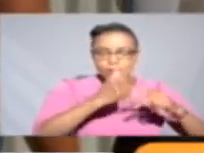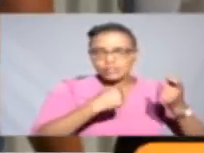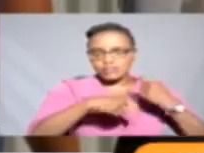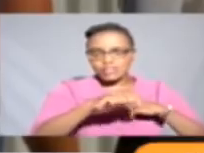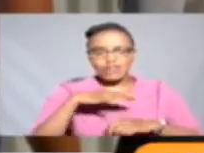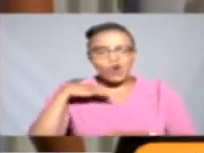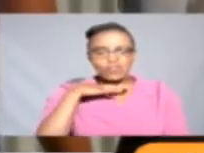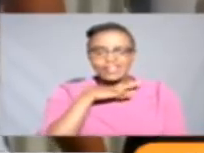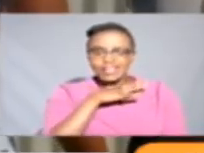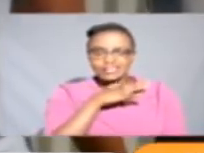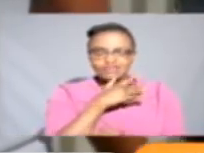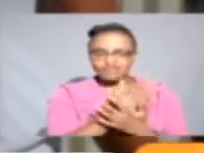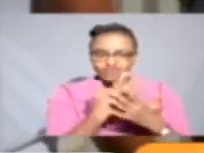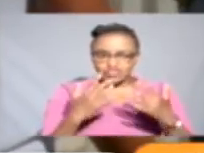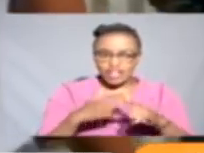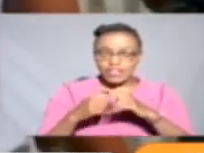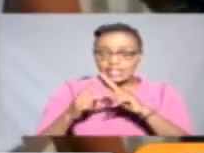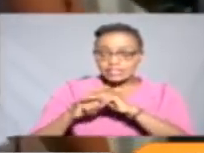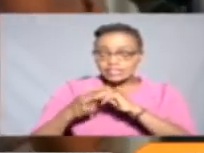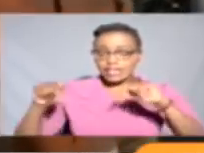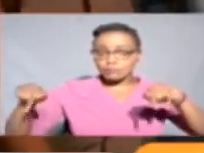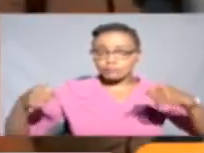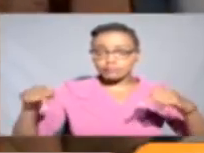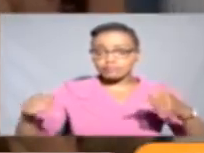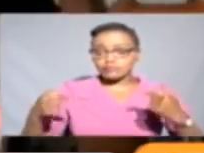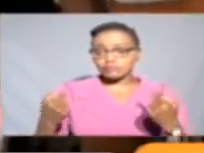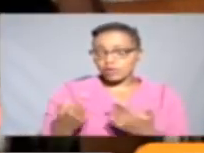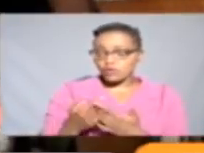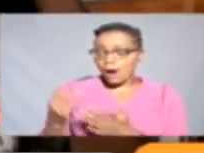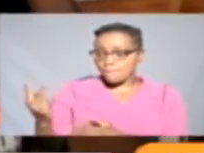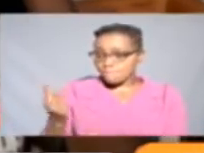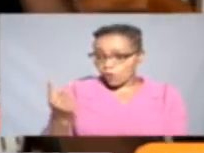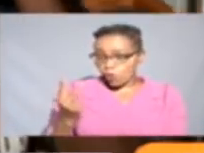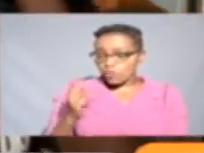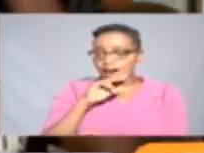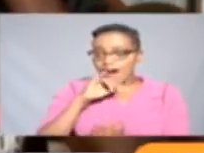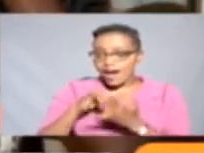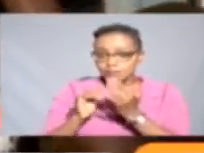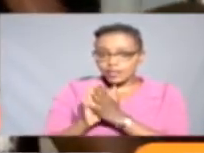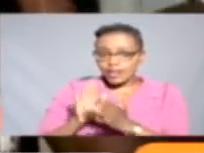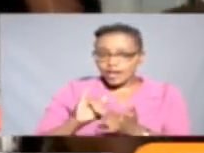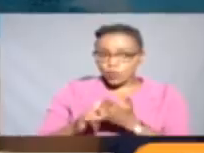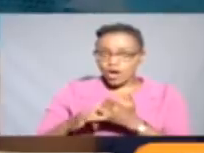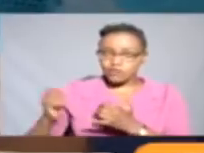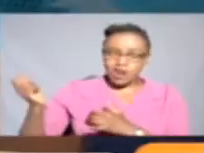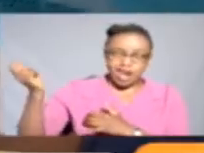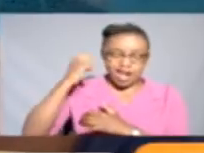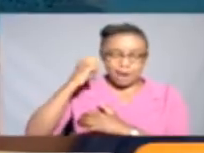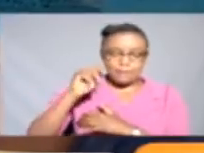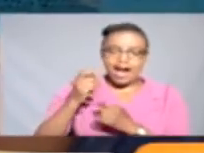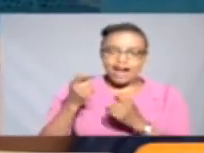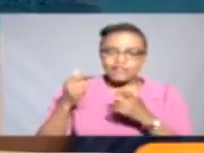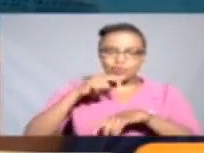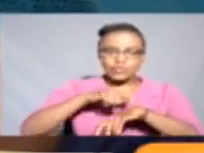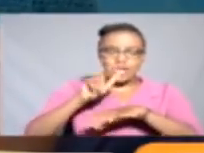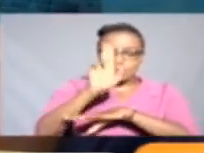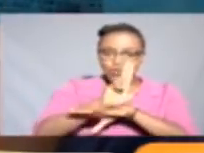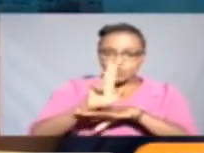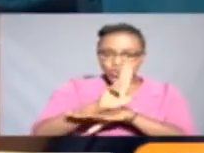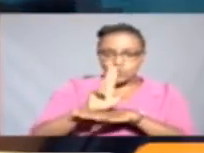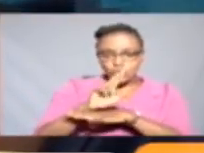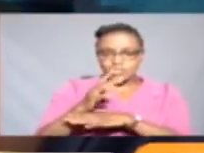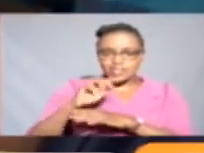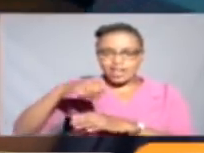muda mfupi wakaanza mgogoro ambapo mtu na mkewe wanadaiwa kumpiga jirani yao kichwani mara kadhaa kwa kutumia